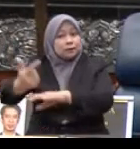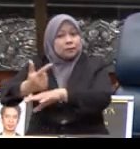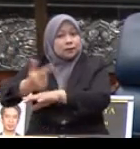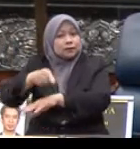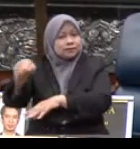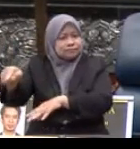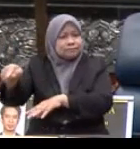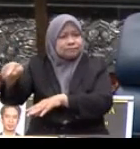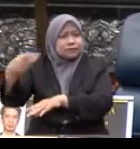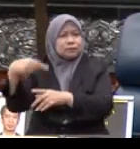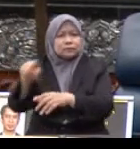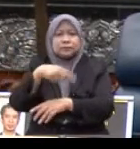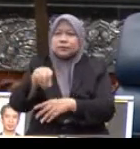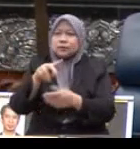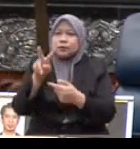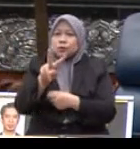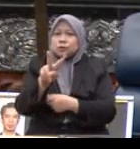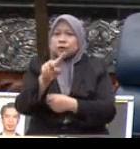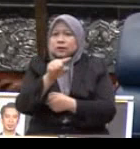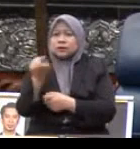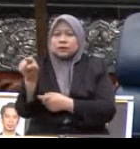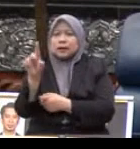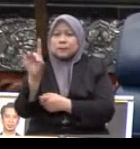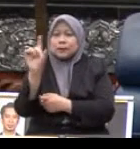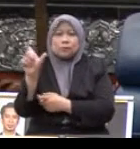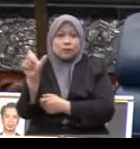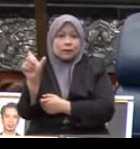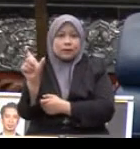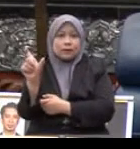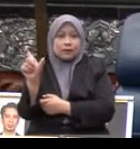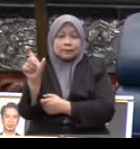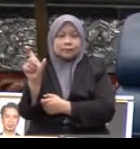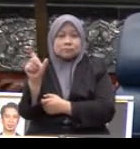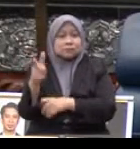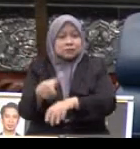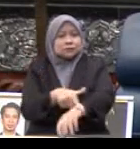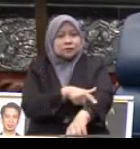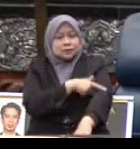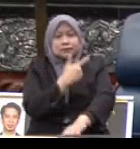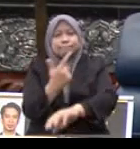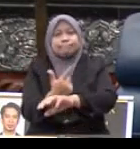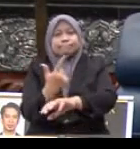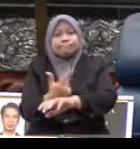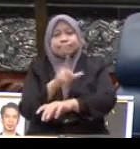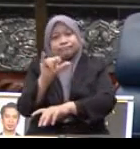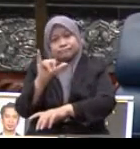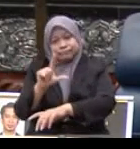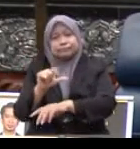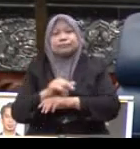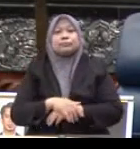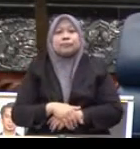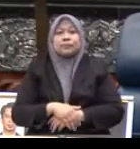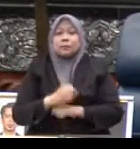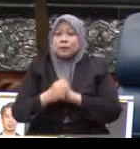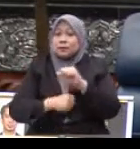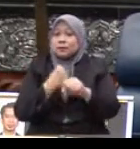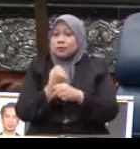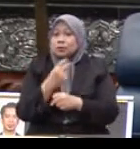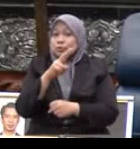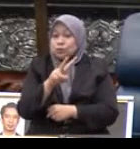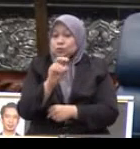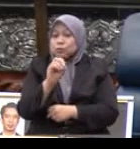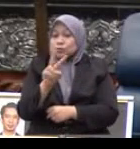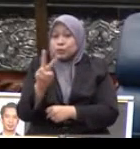pelatih sekurang-kurangnya antara dua hingga delapan bulan sepanjang tempo latihan industri mereka pada Tahun